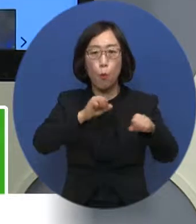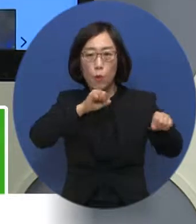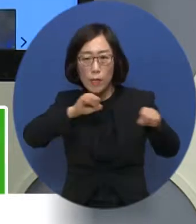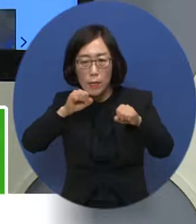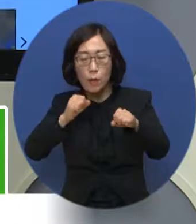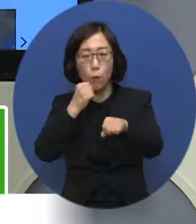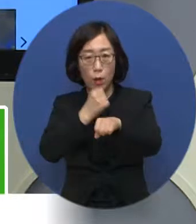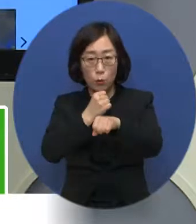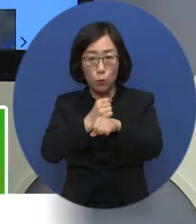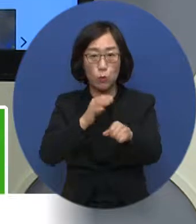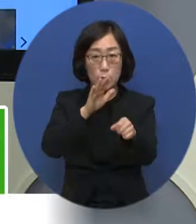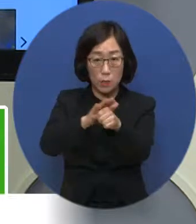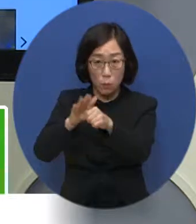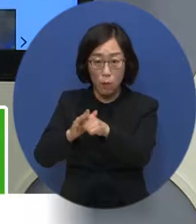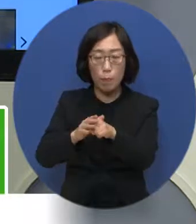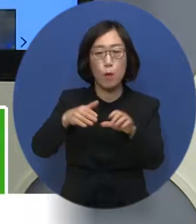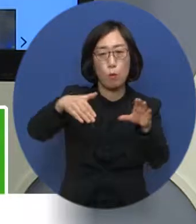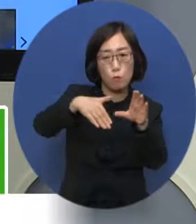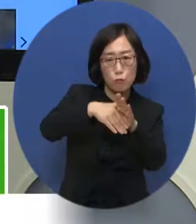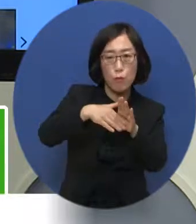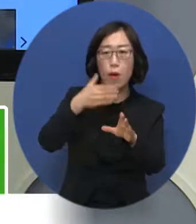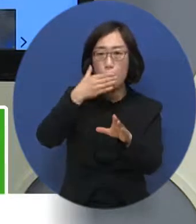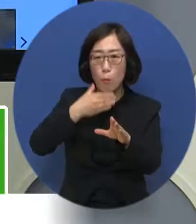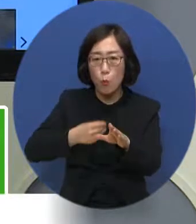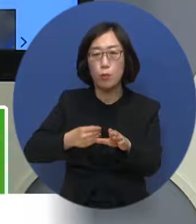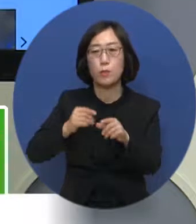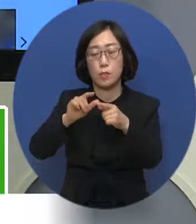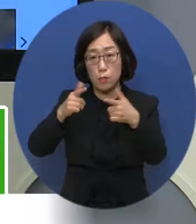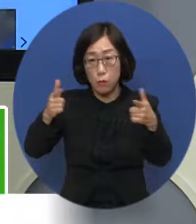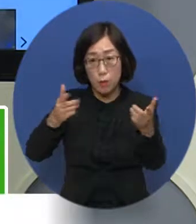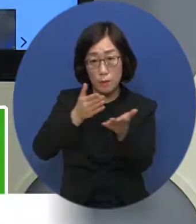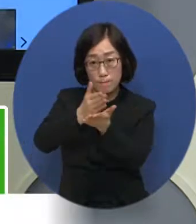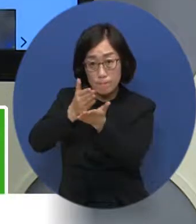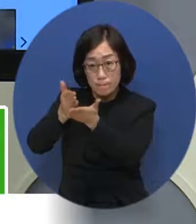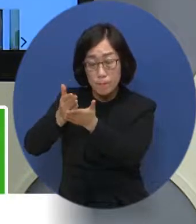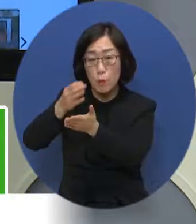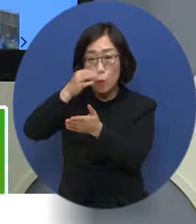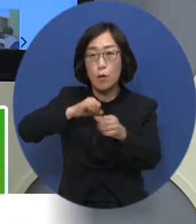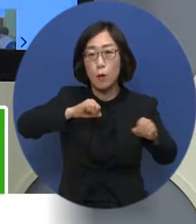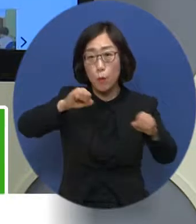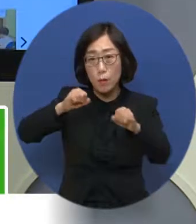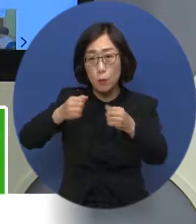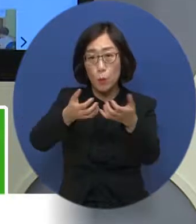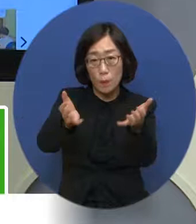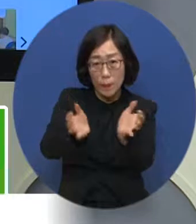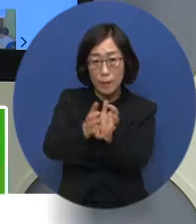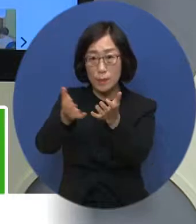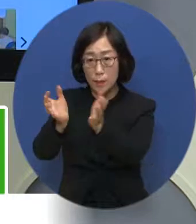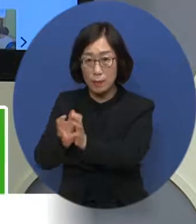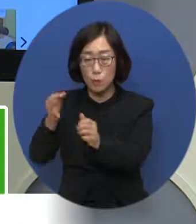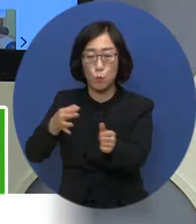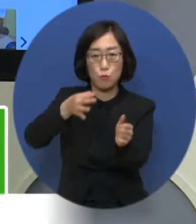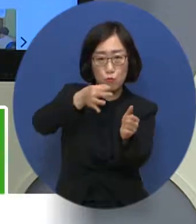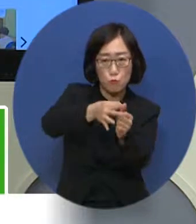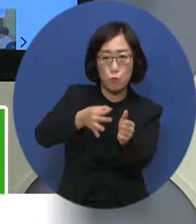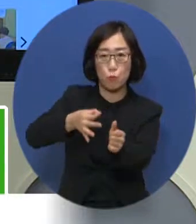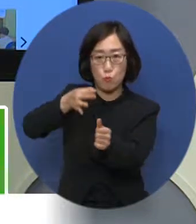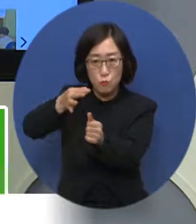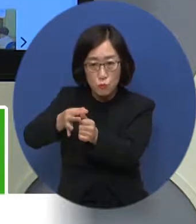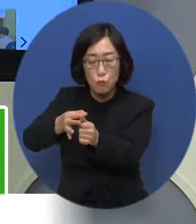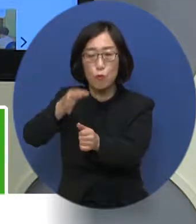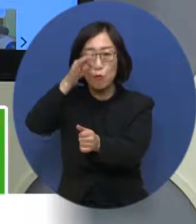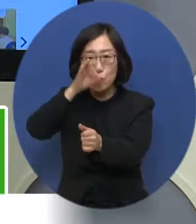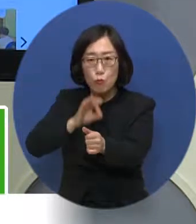문화와 복지 환경 등 다양한 분야에서 02 활동을 벌이는 단체 서울시가 보조금을 지원해 공익사업의